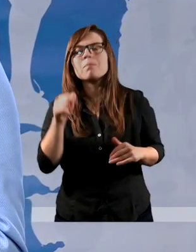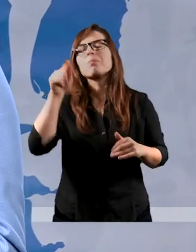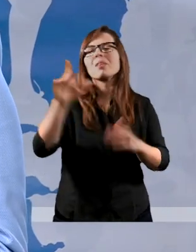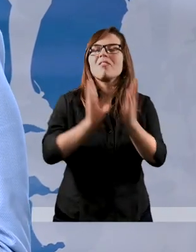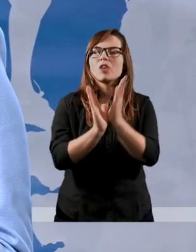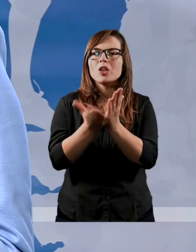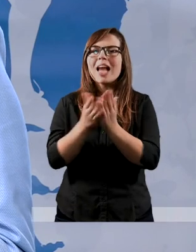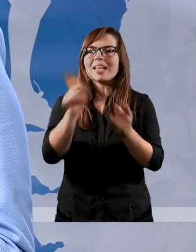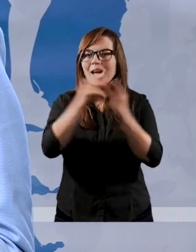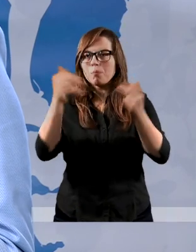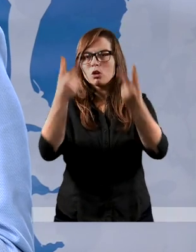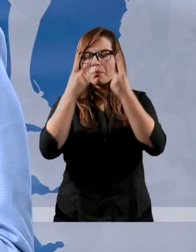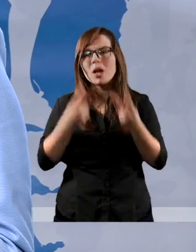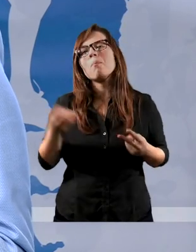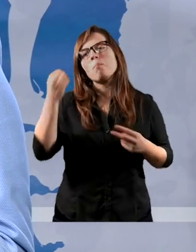w Księdze